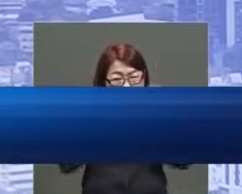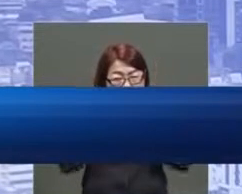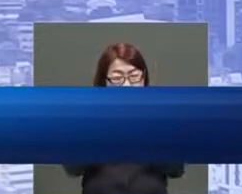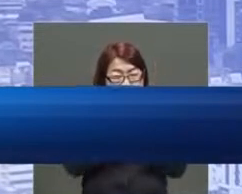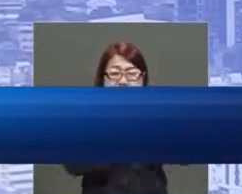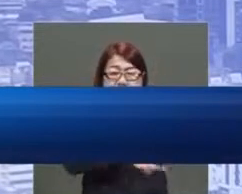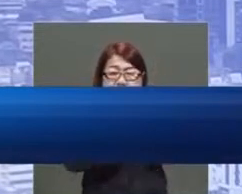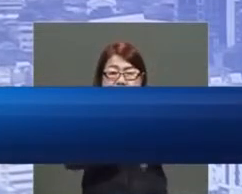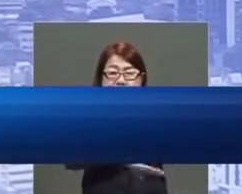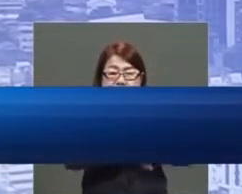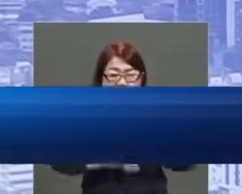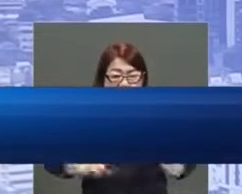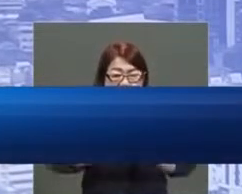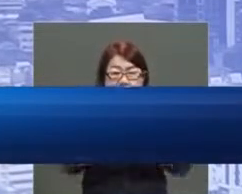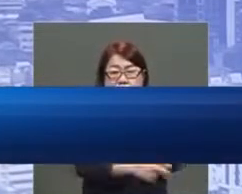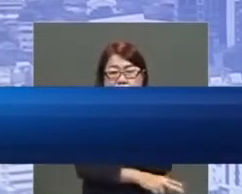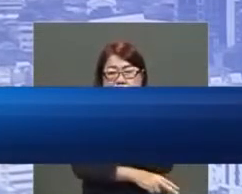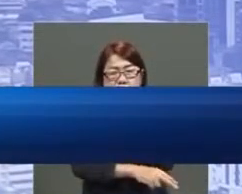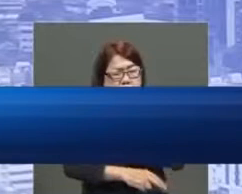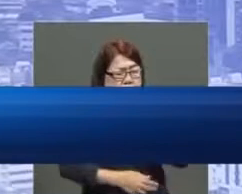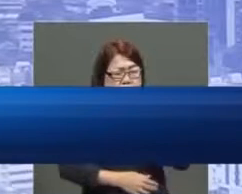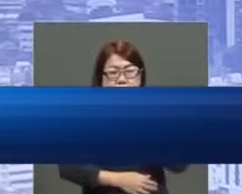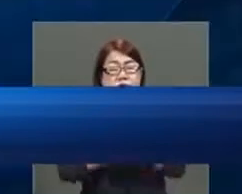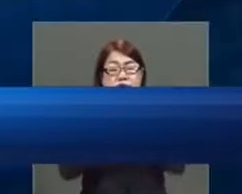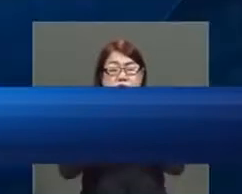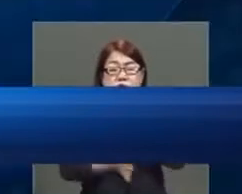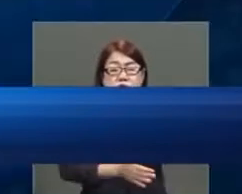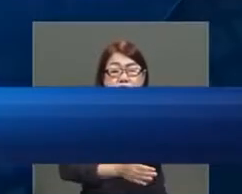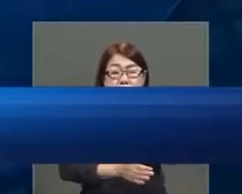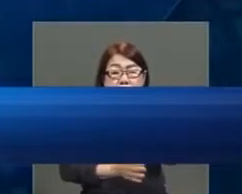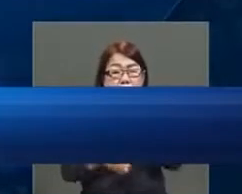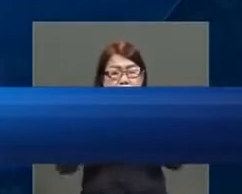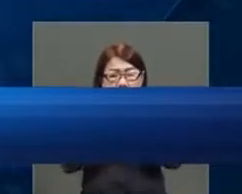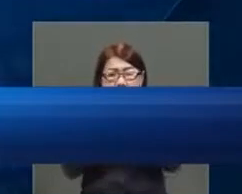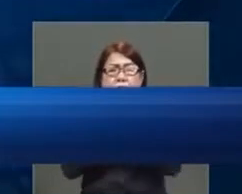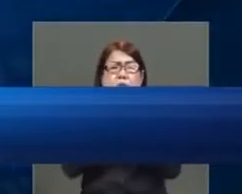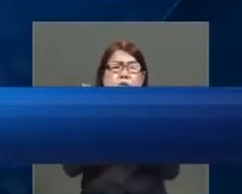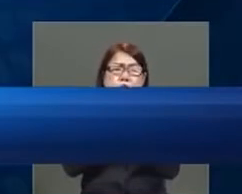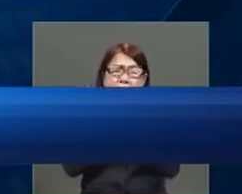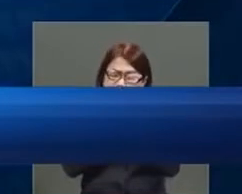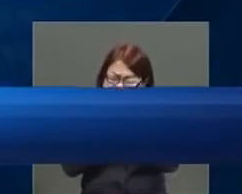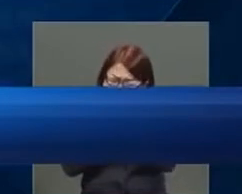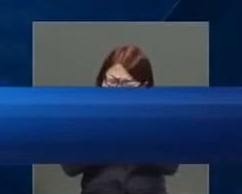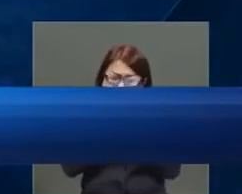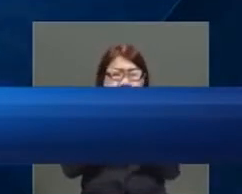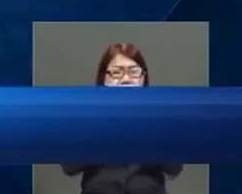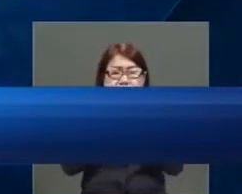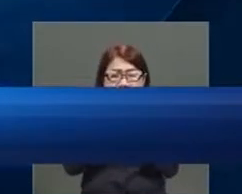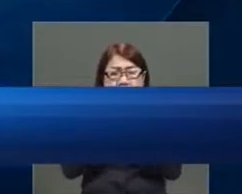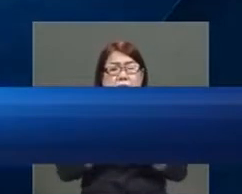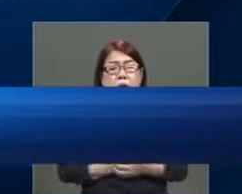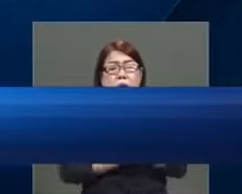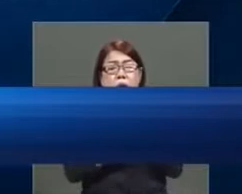อย่างดีเลยครับเดี๋ยวเดี๋ยวคงจะได้มีข่าวในวันพรุ่งนี้กรุงเทพฯก็เดี๋ยวรอดูวันพรุ่งนี้นะครับ